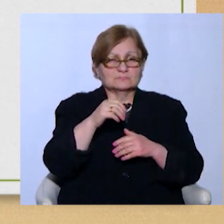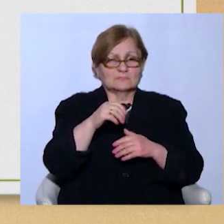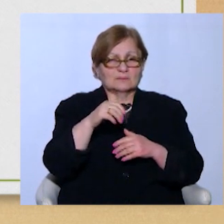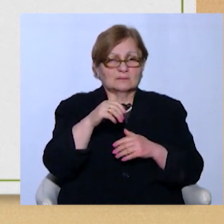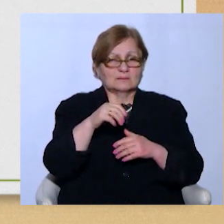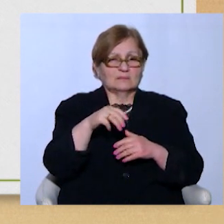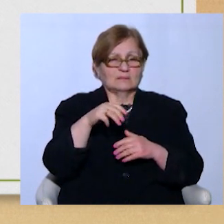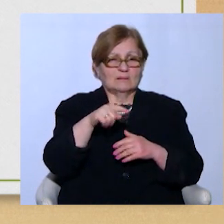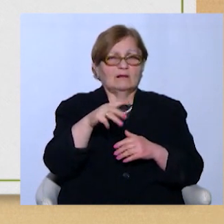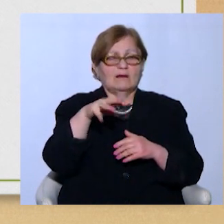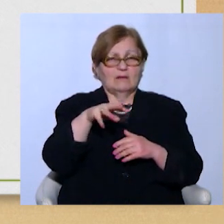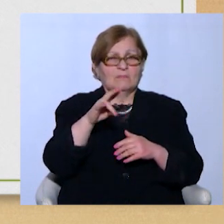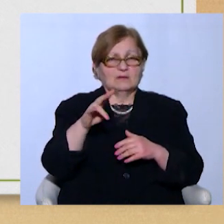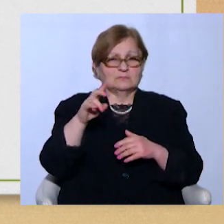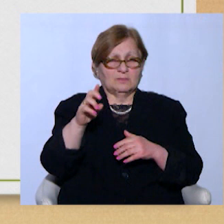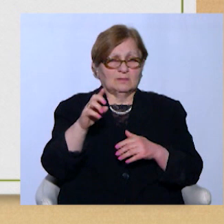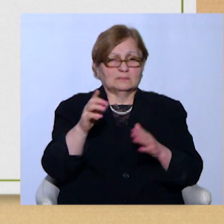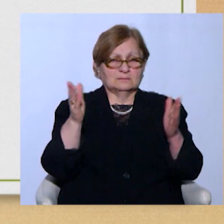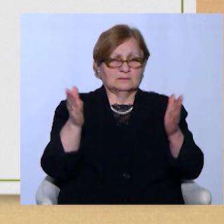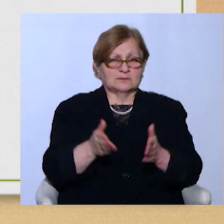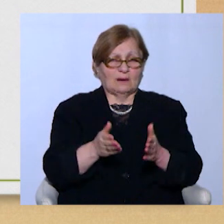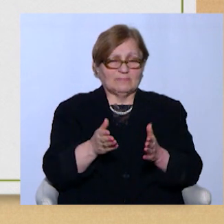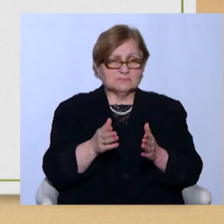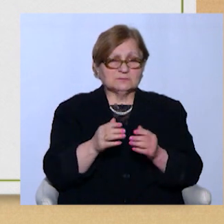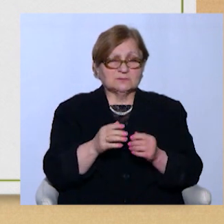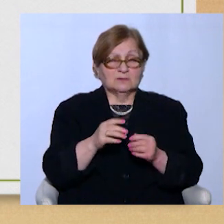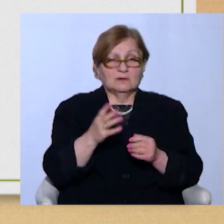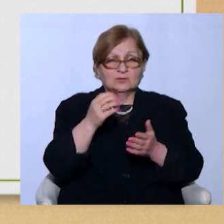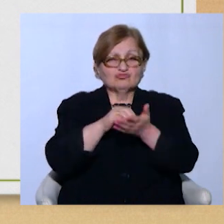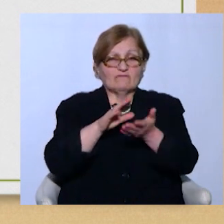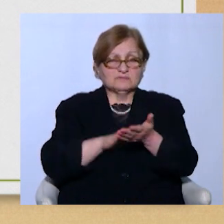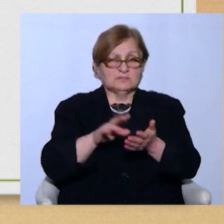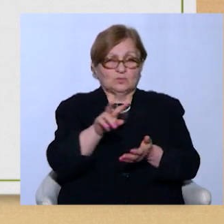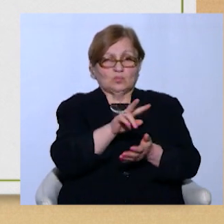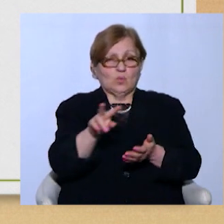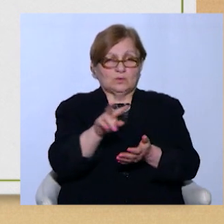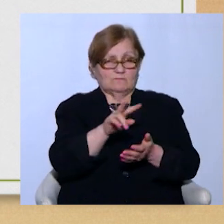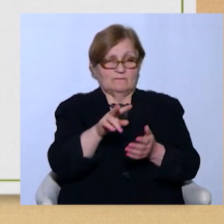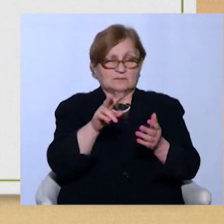MNBA ტრაპეცია. მოდით ჩავწეროთ ორივე კვეთისთვის ეს ფორმულა.